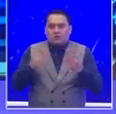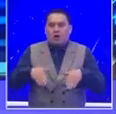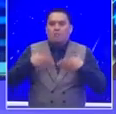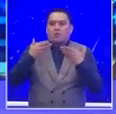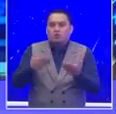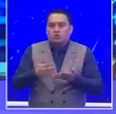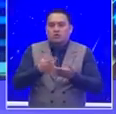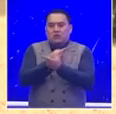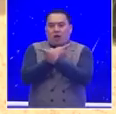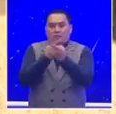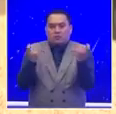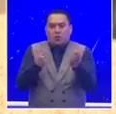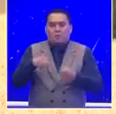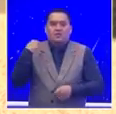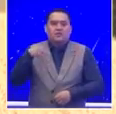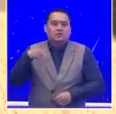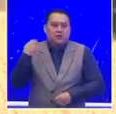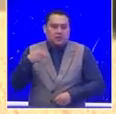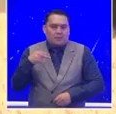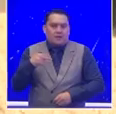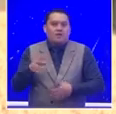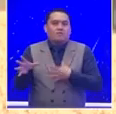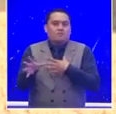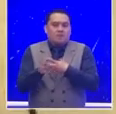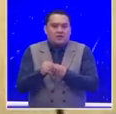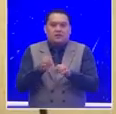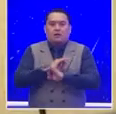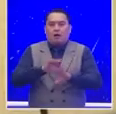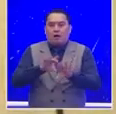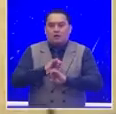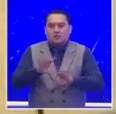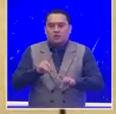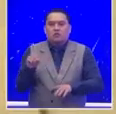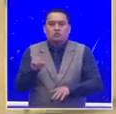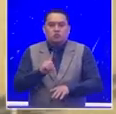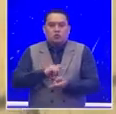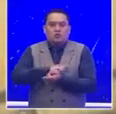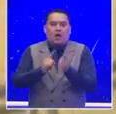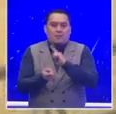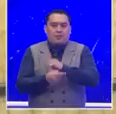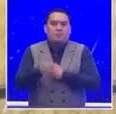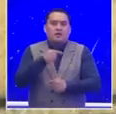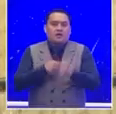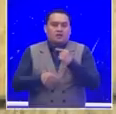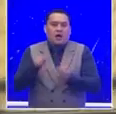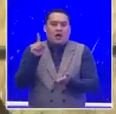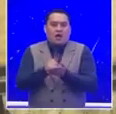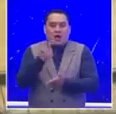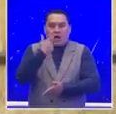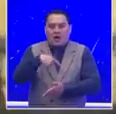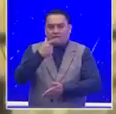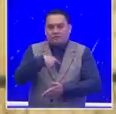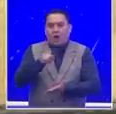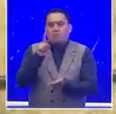обращения заявил президент Касым-Жомарт Токаев. Вместе с тем, как отметил глава государства, взамен бизнесмены должны взять на себя